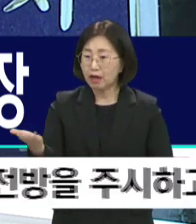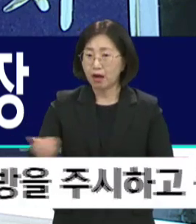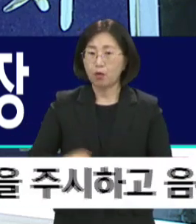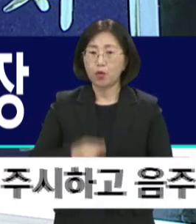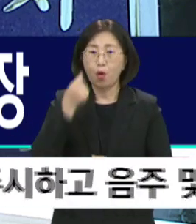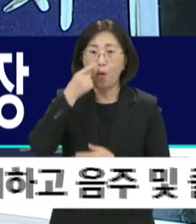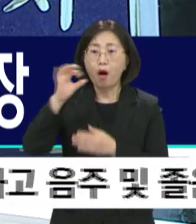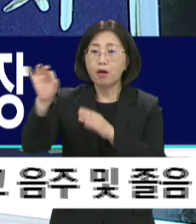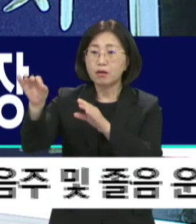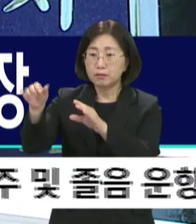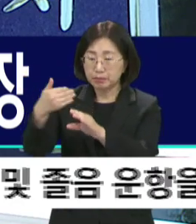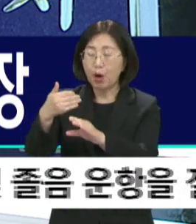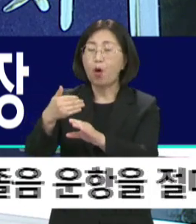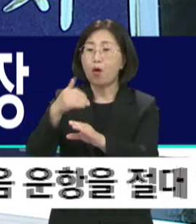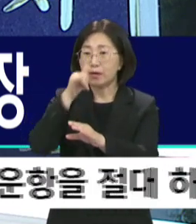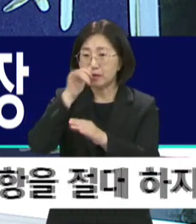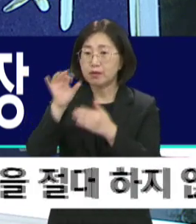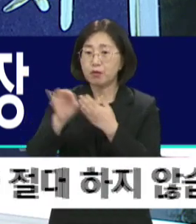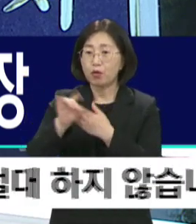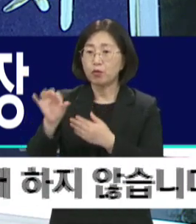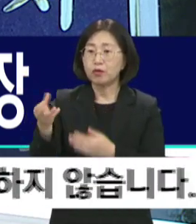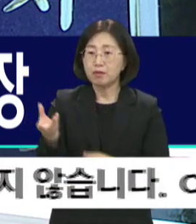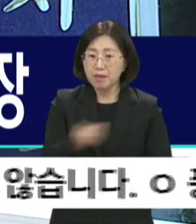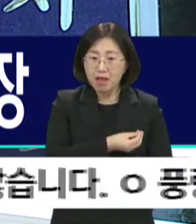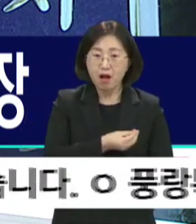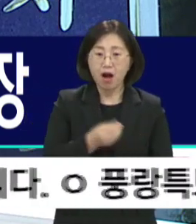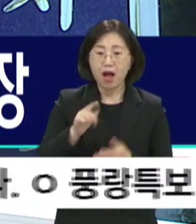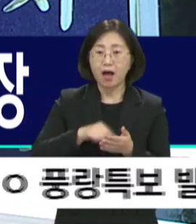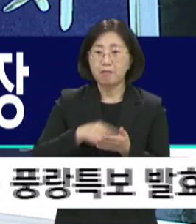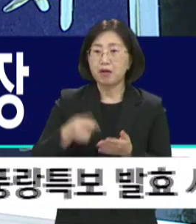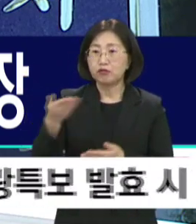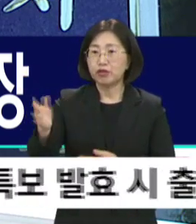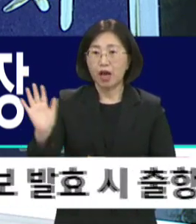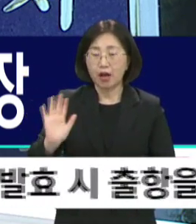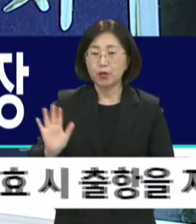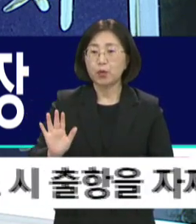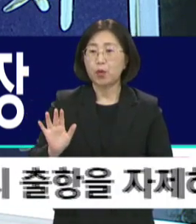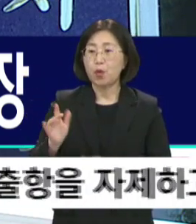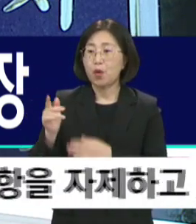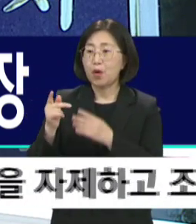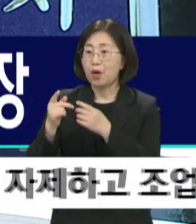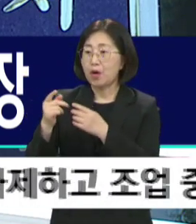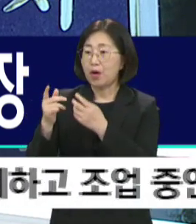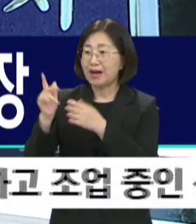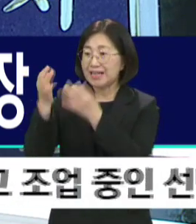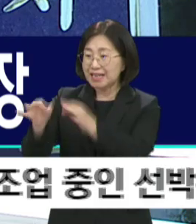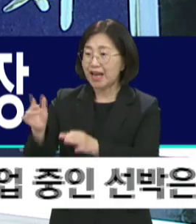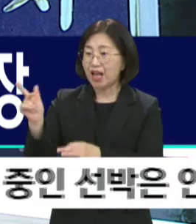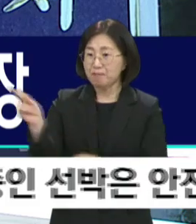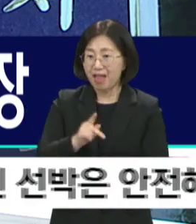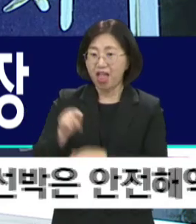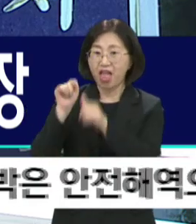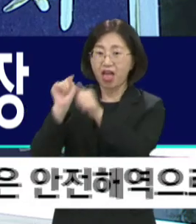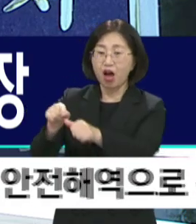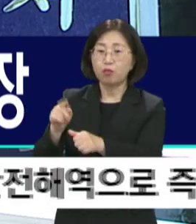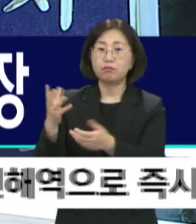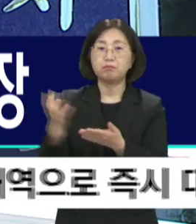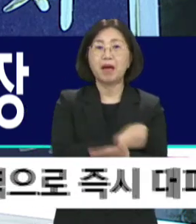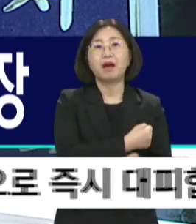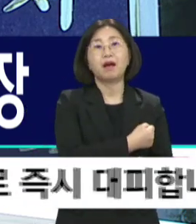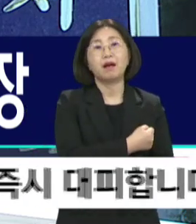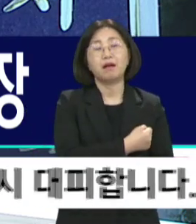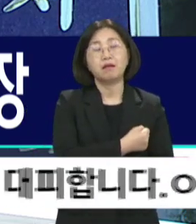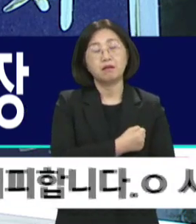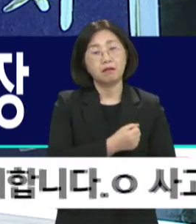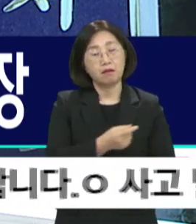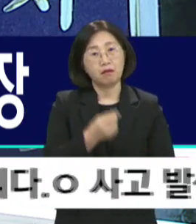돈을 빌려간 뒤 돌려주지 않거나 사금융 대출까지 받게 한 뒤 돈을 가져갔다는 주장도 나왔습니다. 이수복 기자의 단독